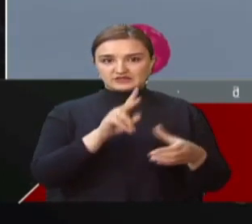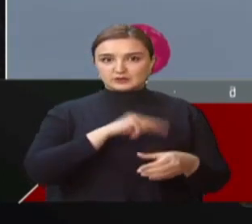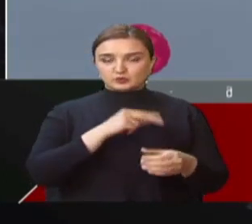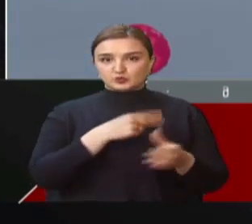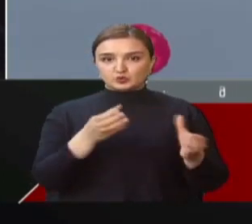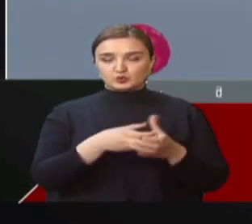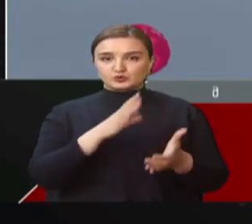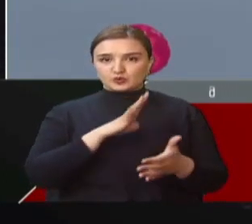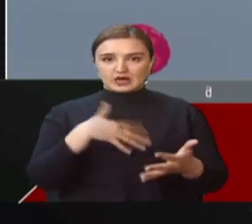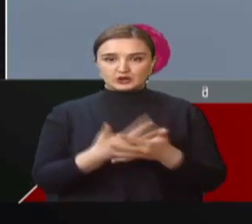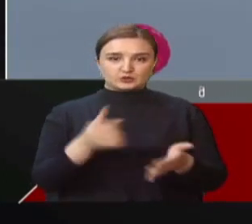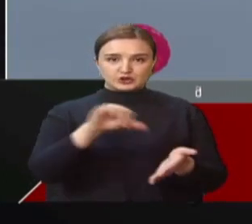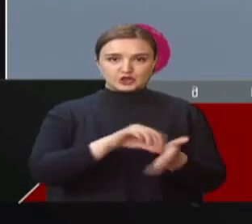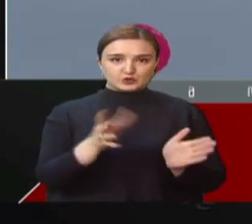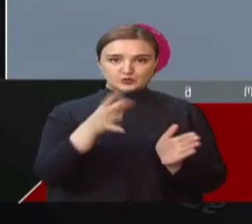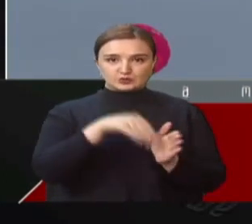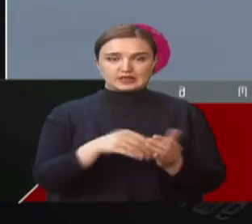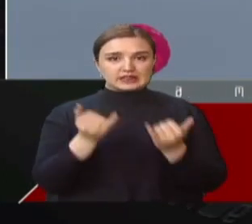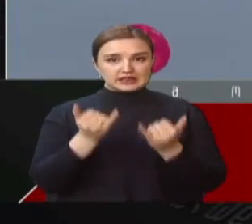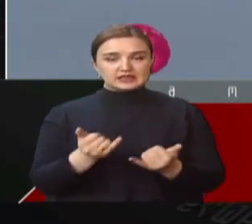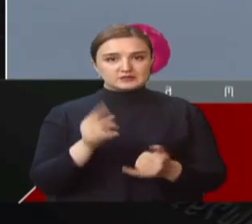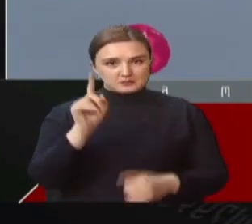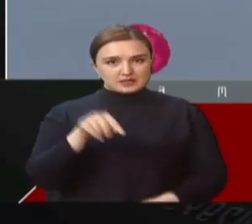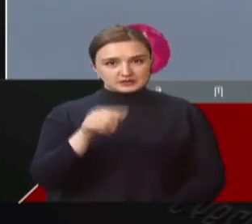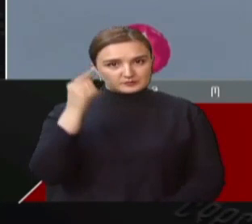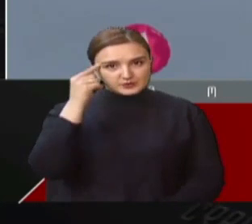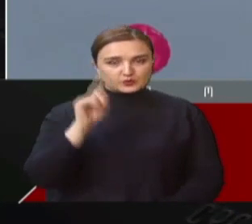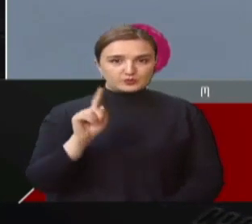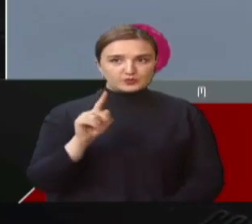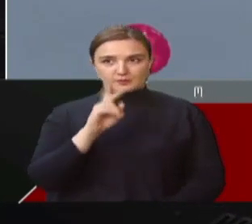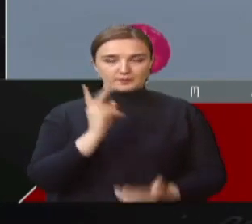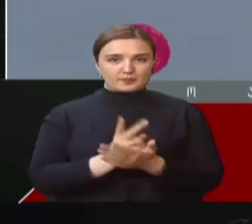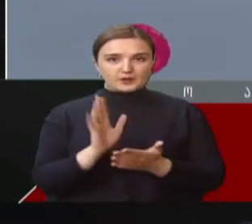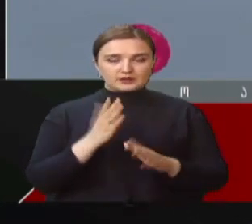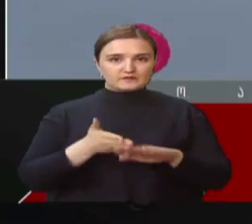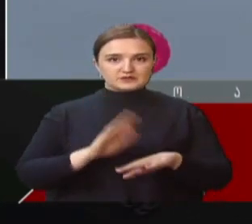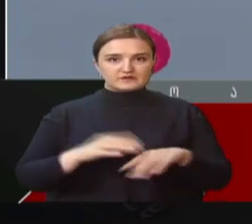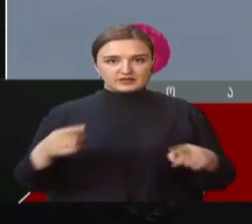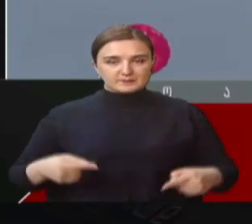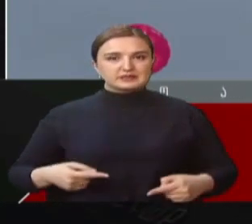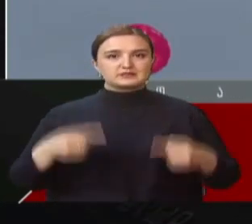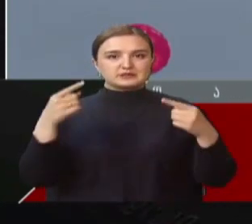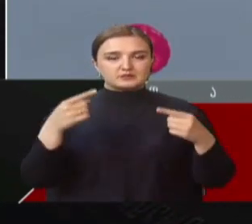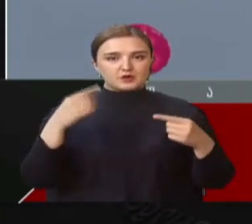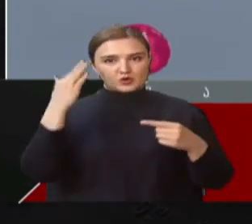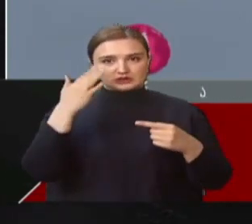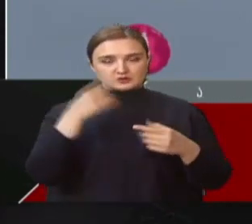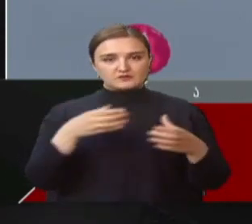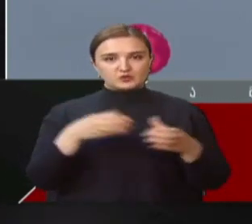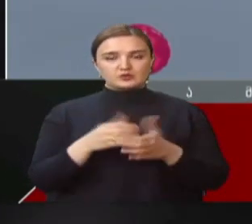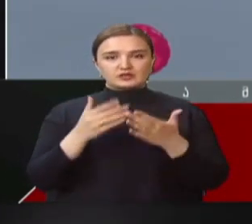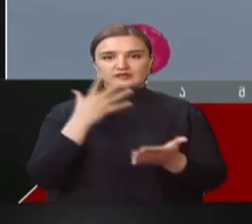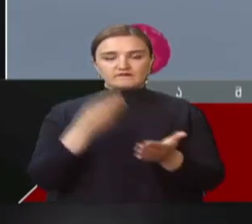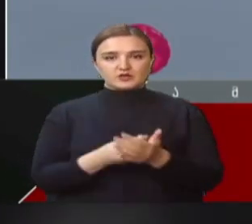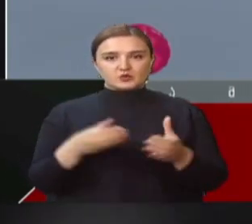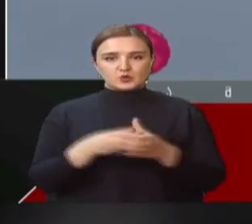samușeauci gupepși și o actiră ceartului. Dres mai în schomar picro, trom, iuheda da in sau da pe rispira bisa martul guntan, coni